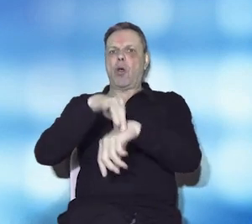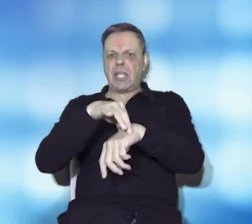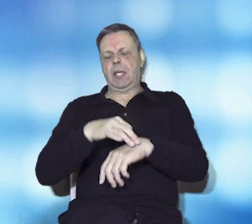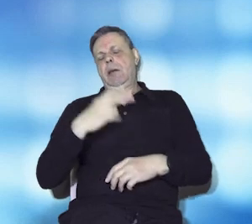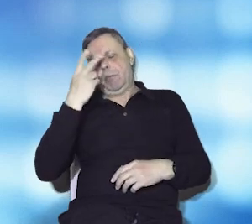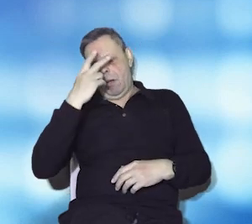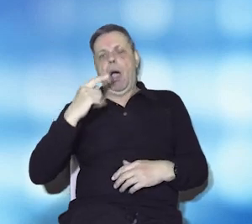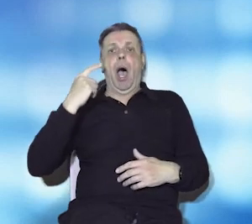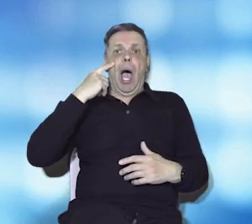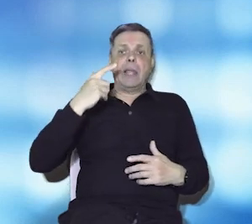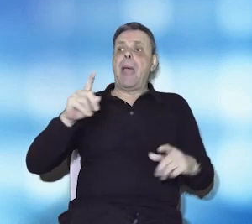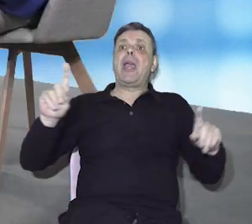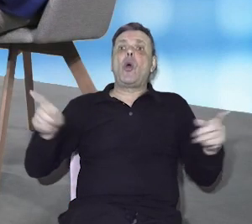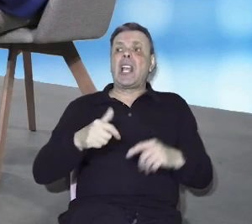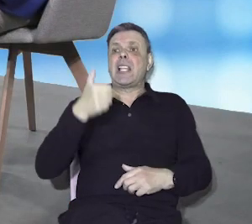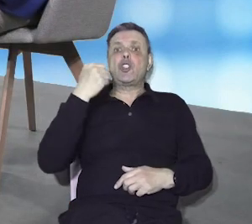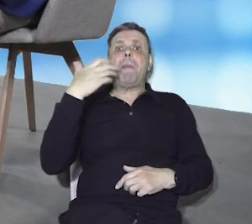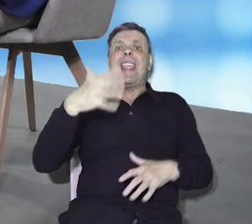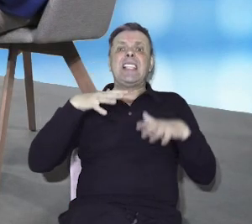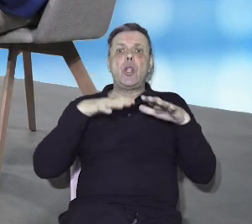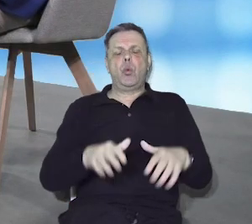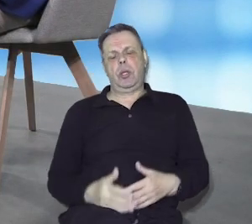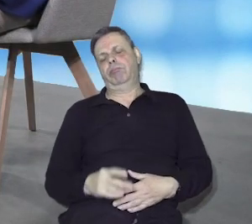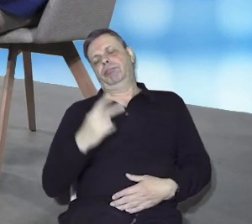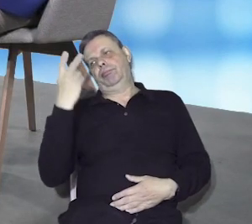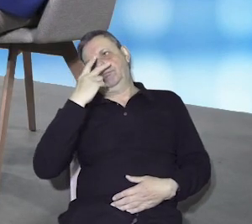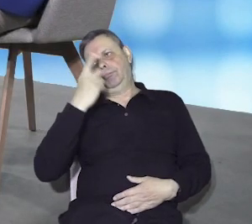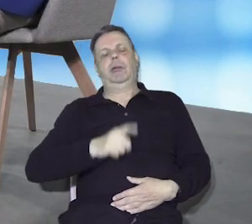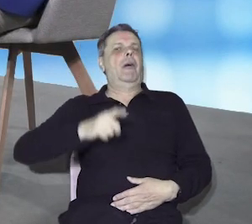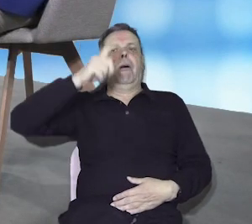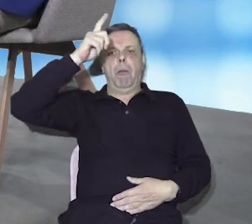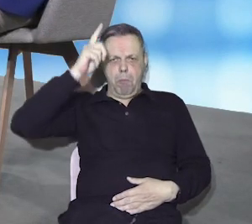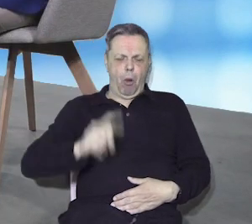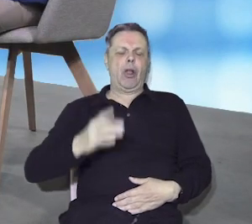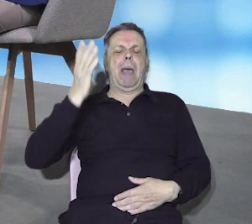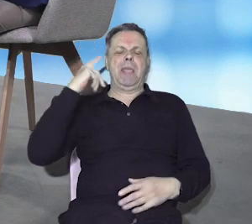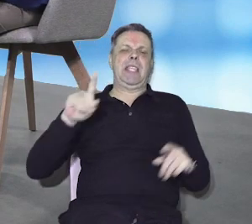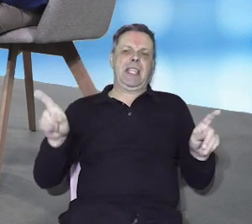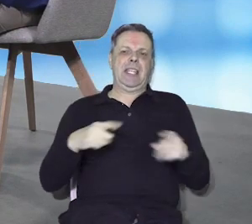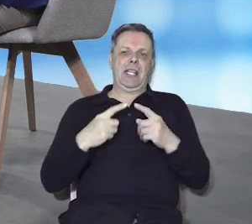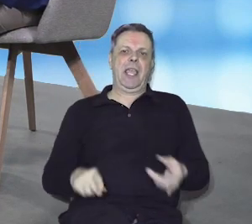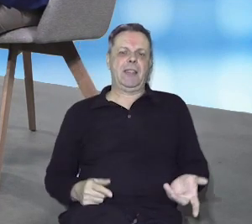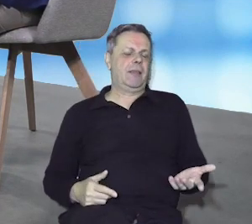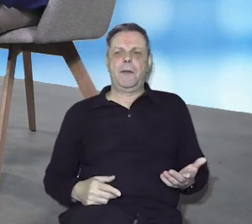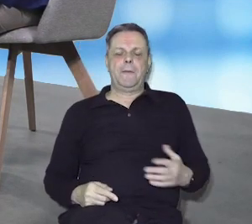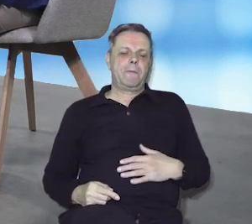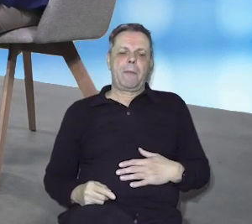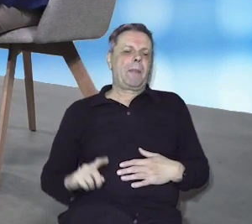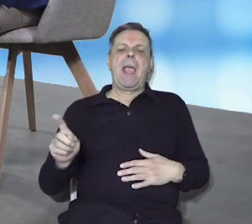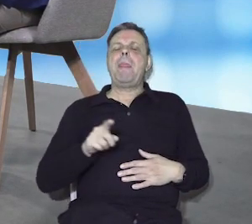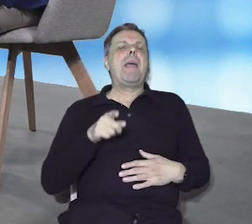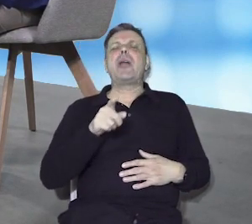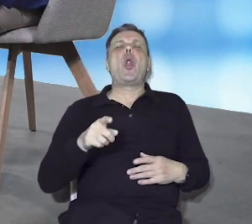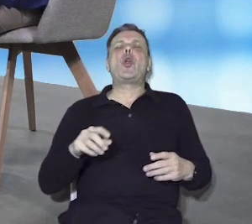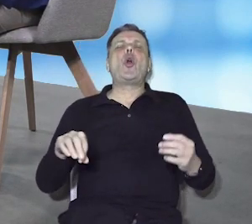a sad da je neki orkestar 150 ljudi grdo bi ispalo bez okvira. Ja vjerujem da ima orkestara koji su toliko dobri zvježdani da mogu